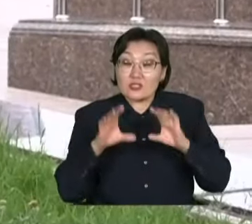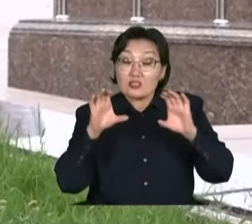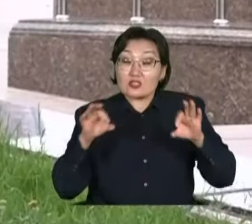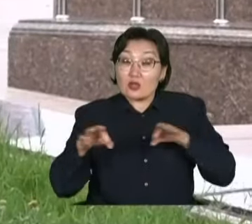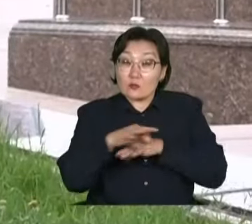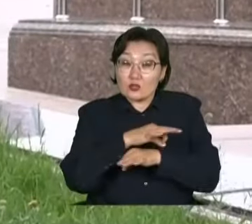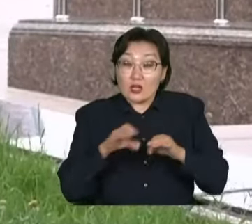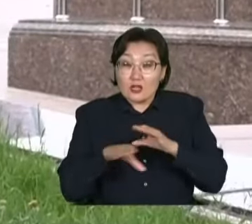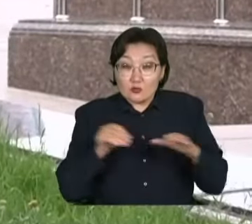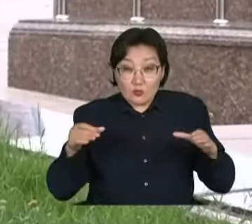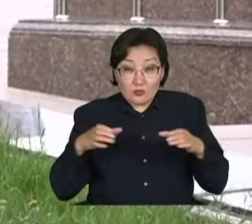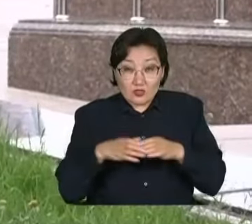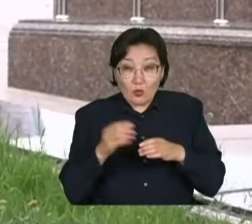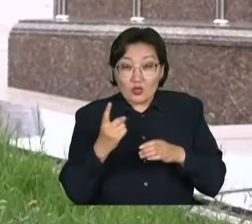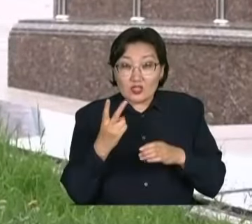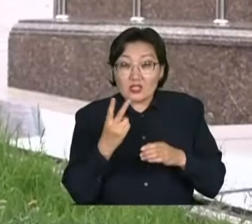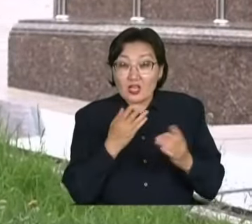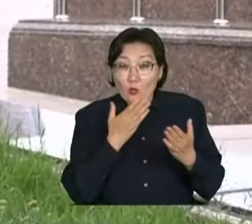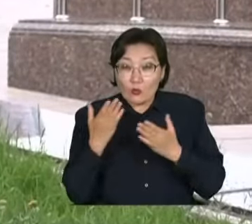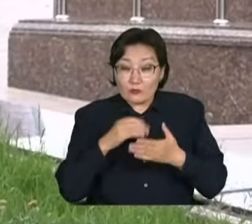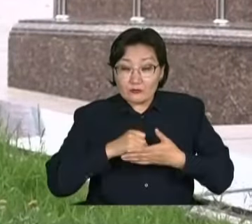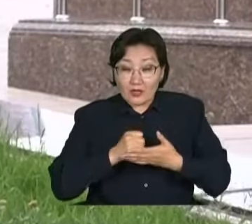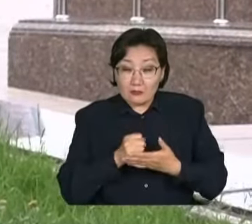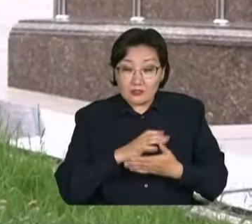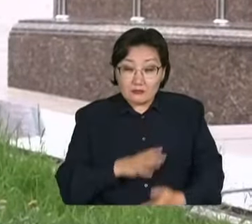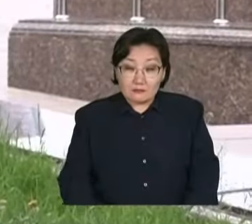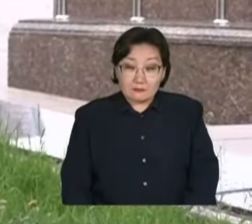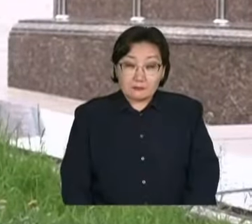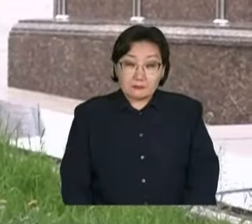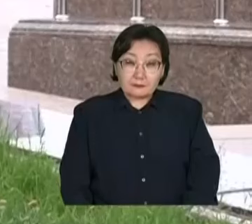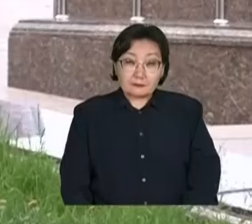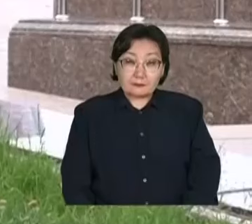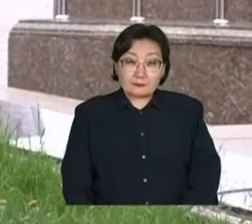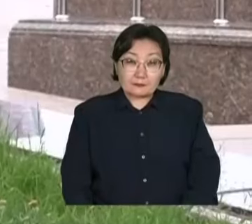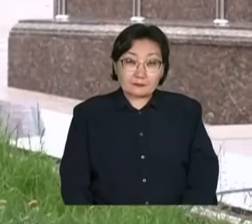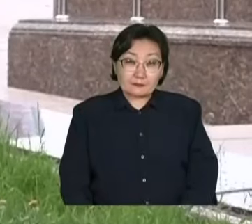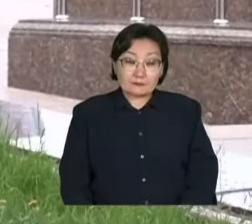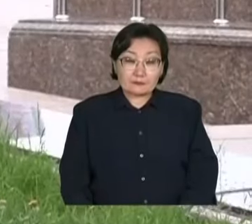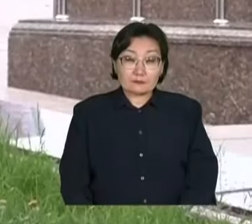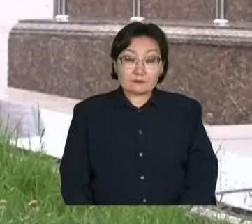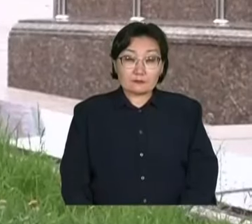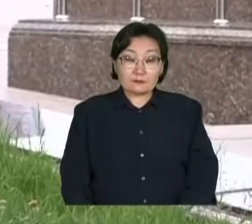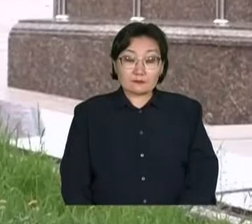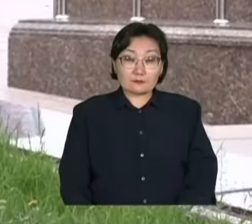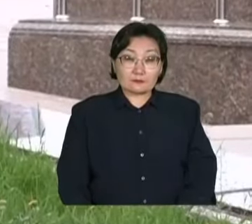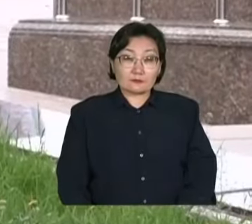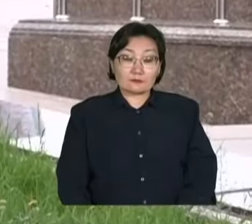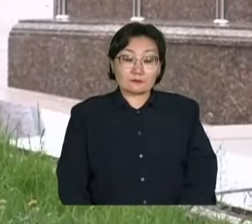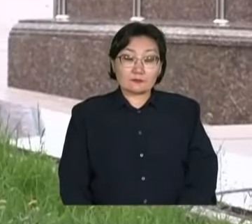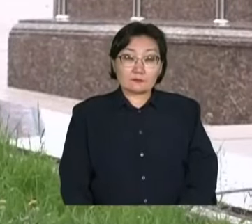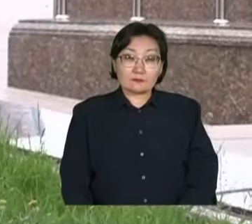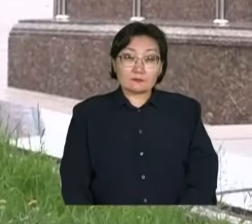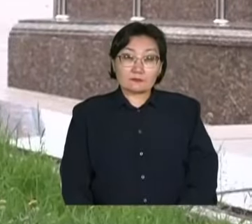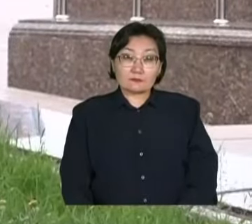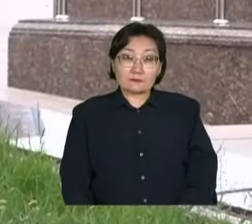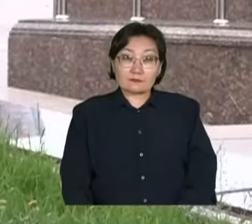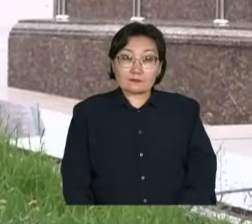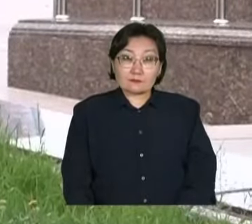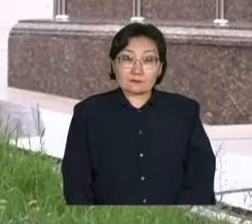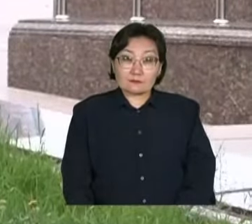жобасын депутаттар екінші оқылымда қабылдады. Өмір Серікбекұлы, Нұрлан Өтегенов, Дастан Темірбекұлы,